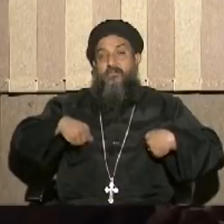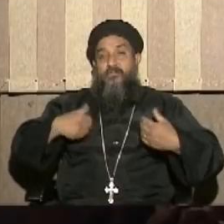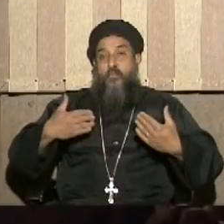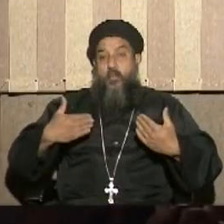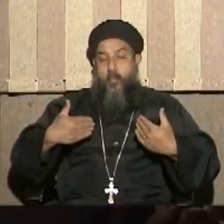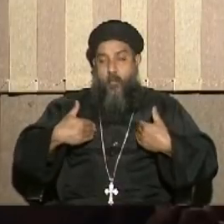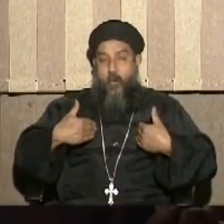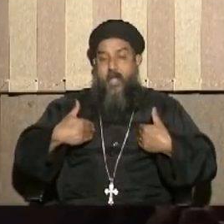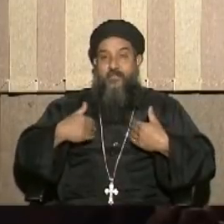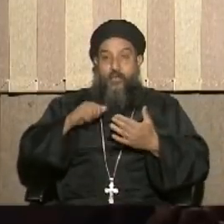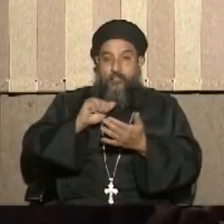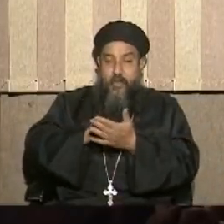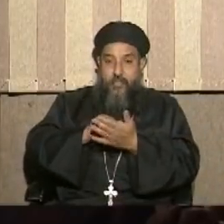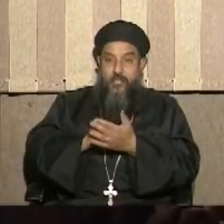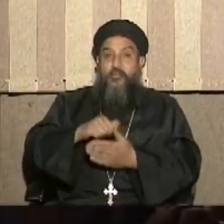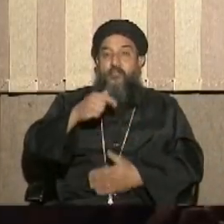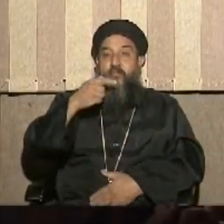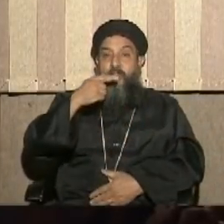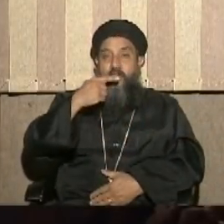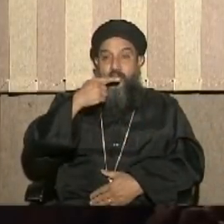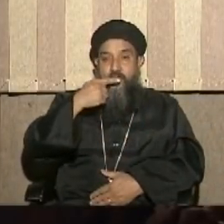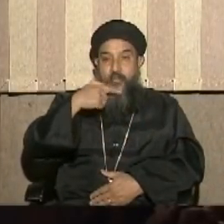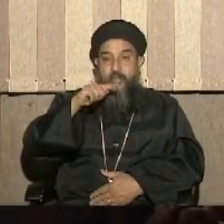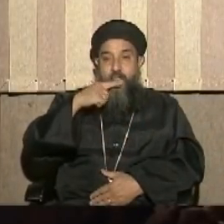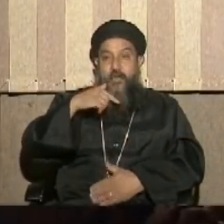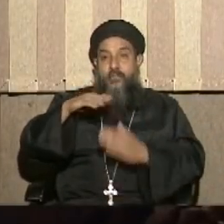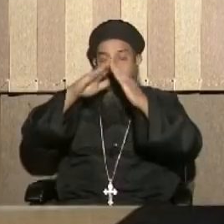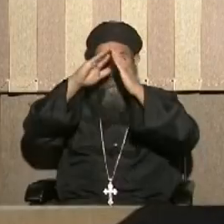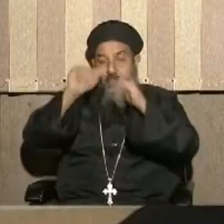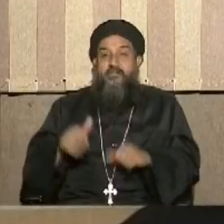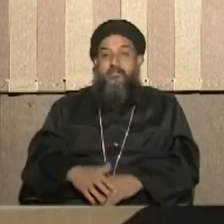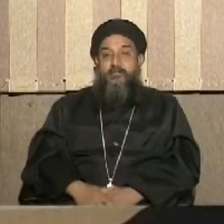عندي بدي يصيروا ولادي